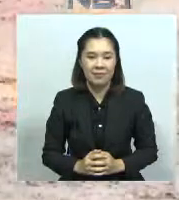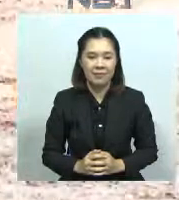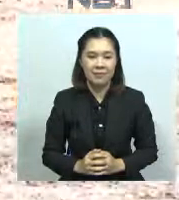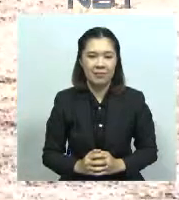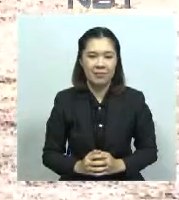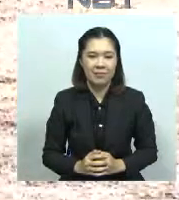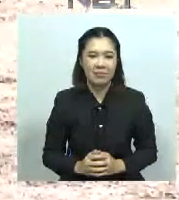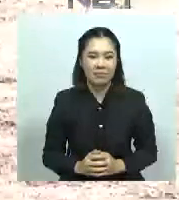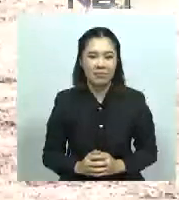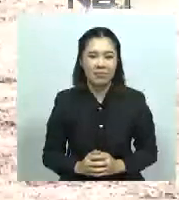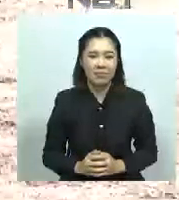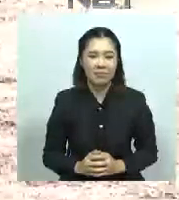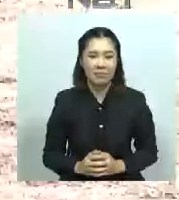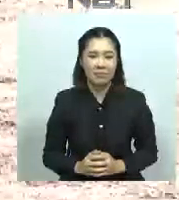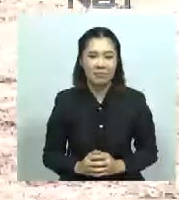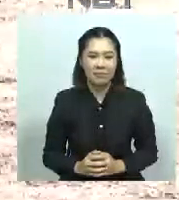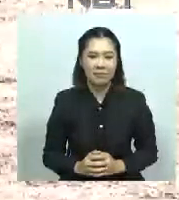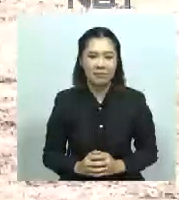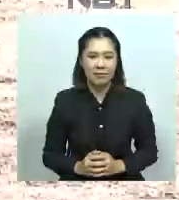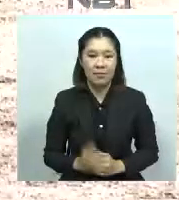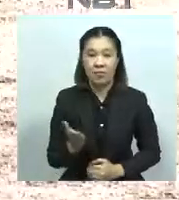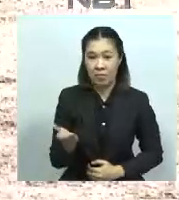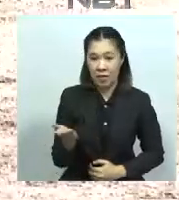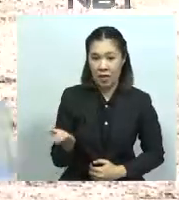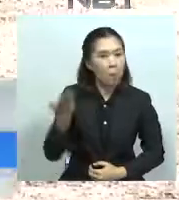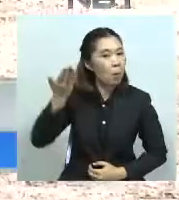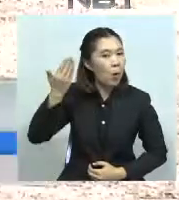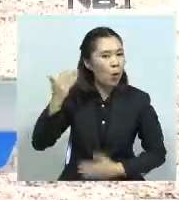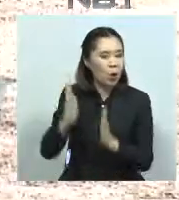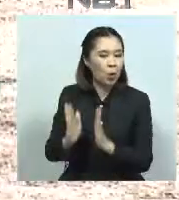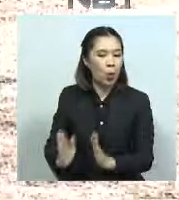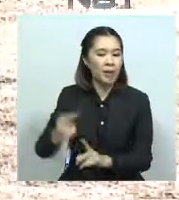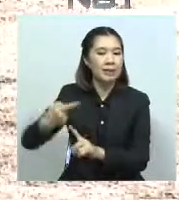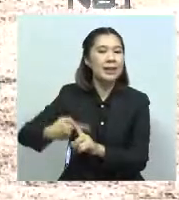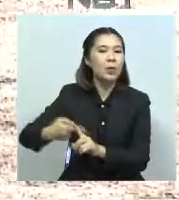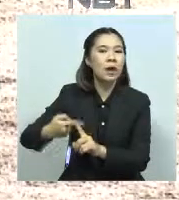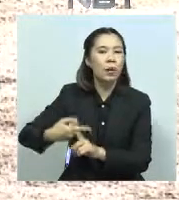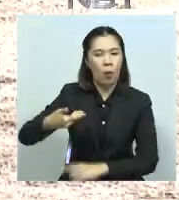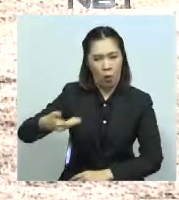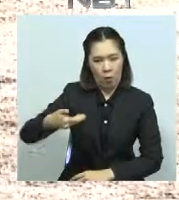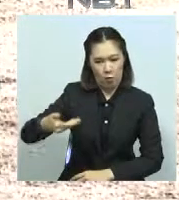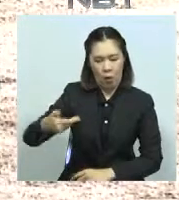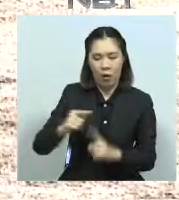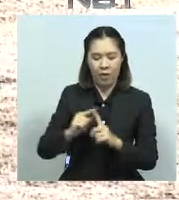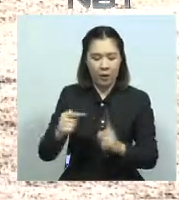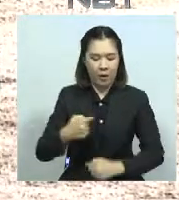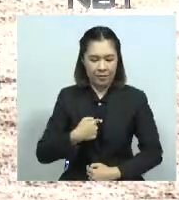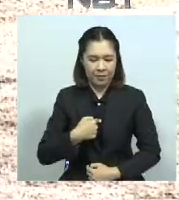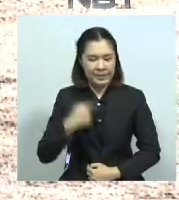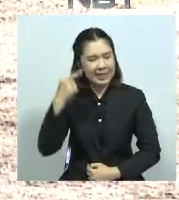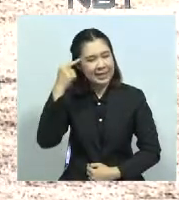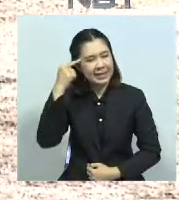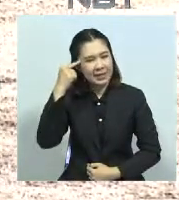ปกติแล้วเนี่ยมีอดีตมามีคนมาเช่านะฮะทุกวันก็ขอเช่าแต่พี่คิดว่